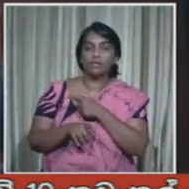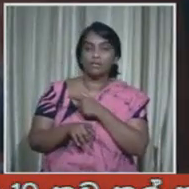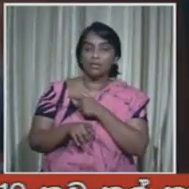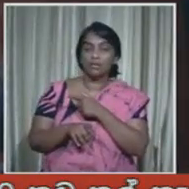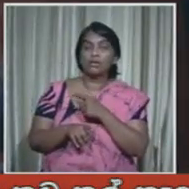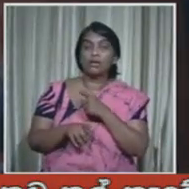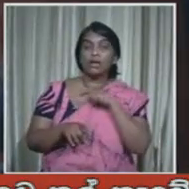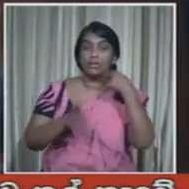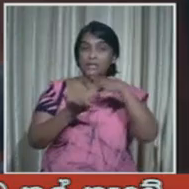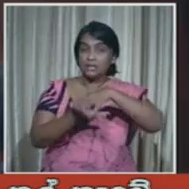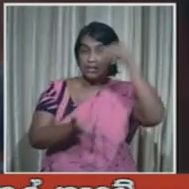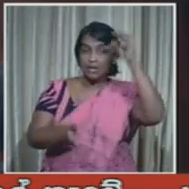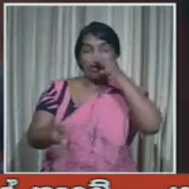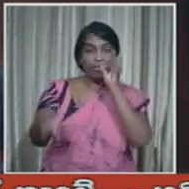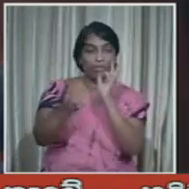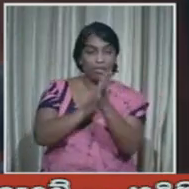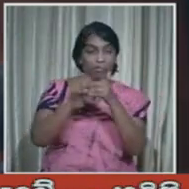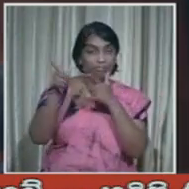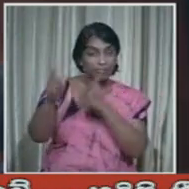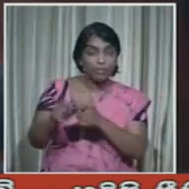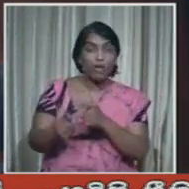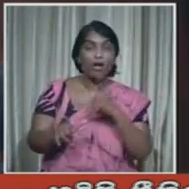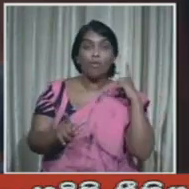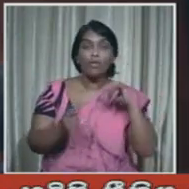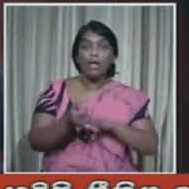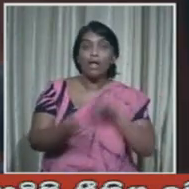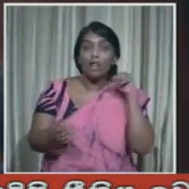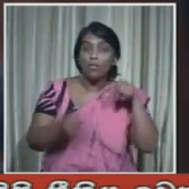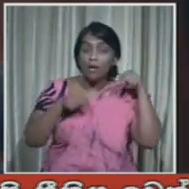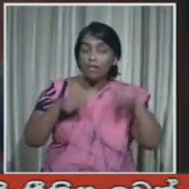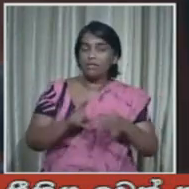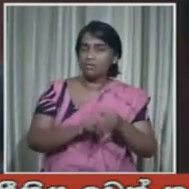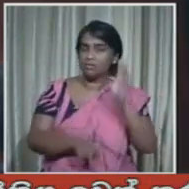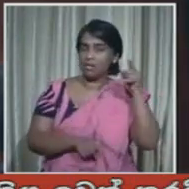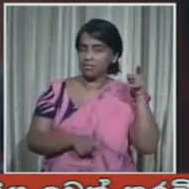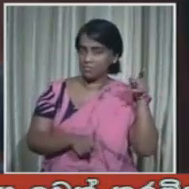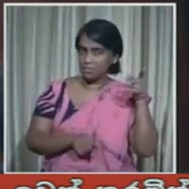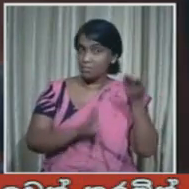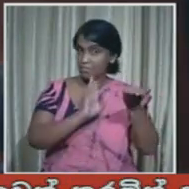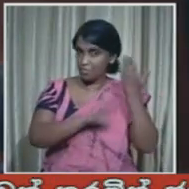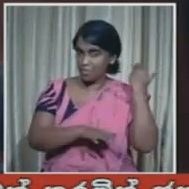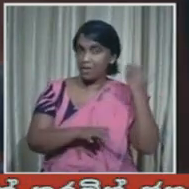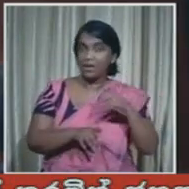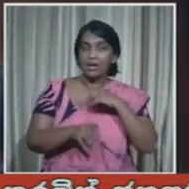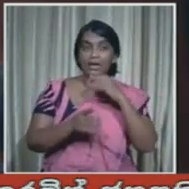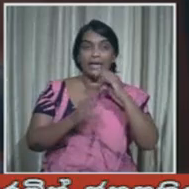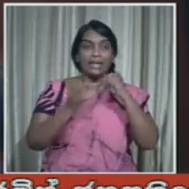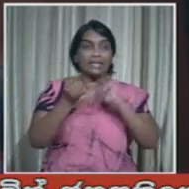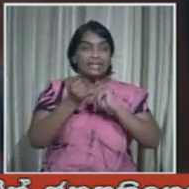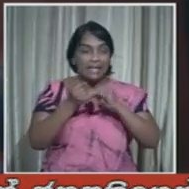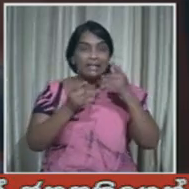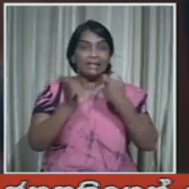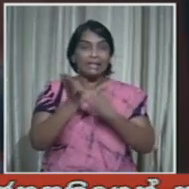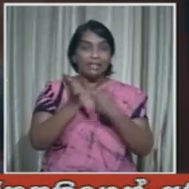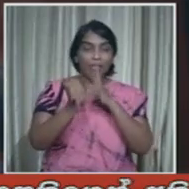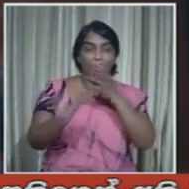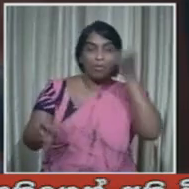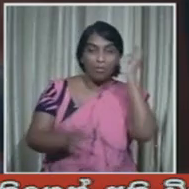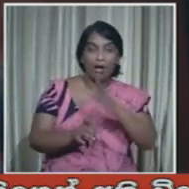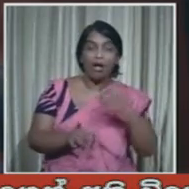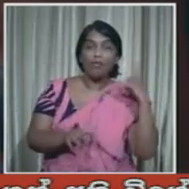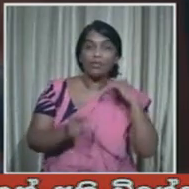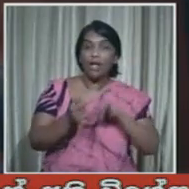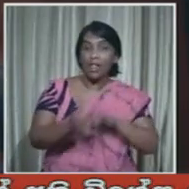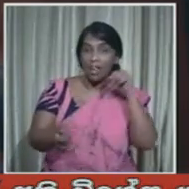සිරස ආයතන ගිනි තියලා වෙඩි තියනකොට හිටපු ආරක්ෂක ලේකම්වරයා අද අපේ රටේ ජනාධිපතිවරයා සියකට බෝම්බ ගහනකොට හිටපු ජනාධිපති ආරක්ෂක